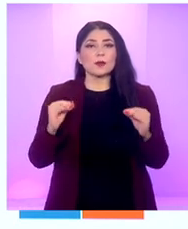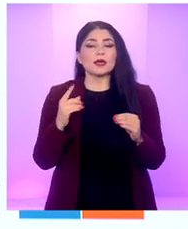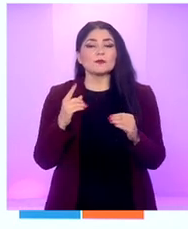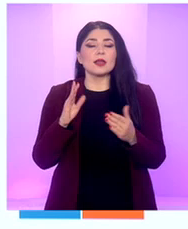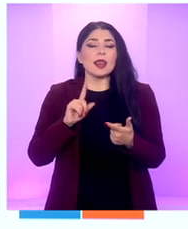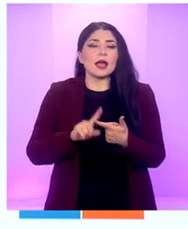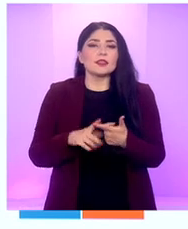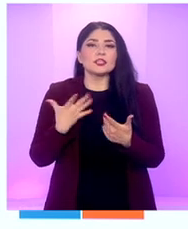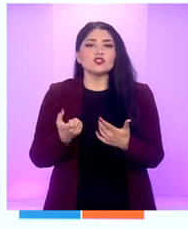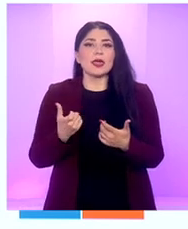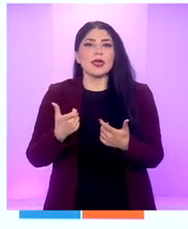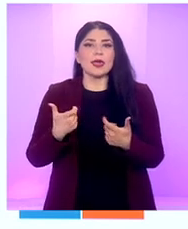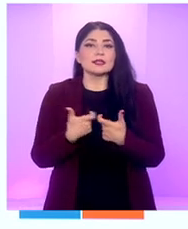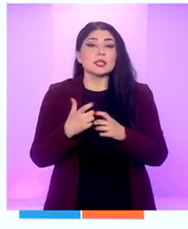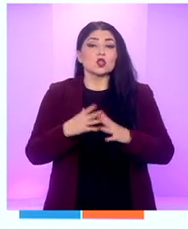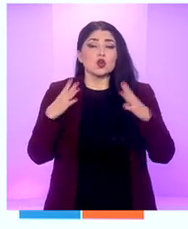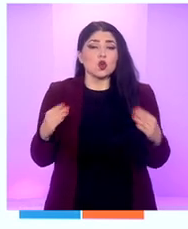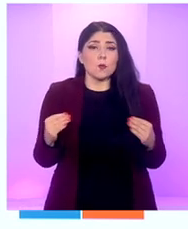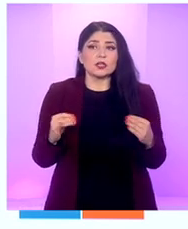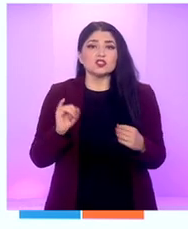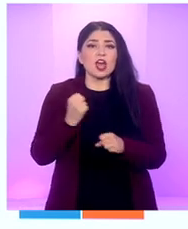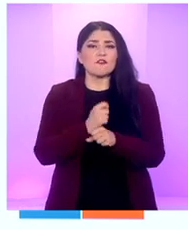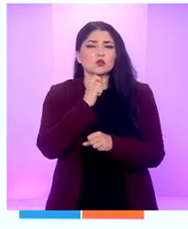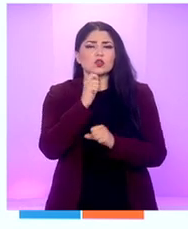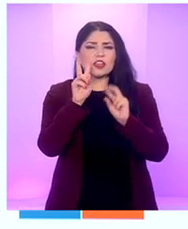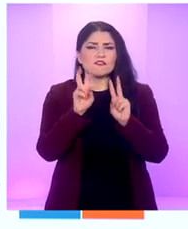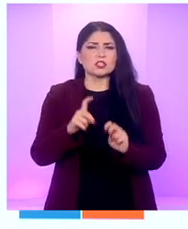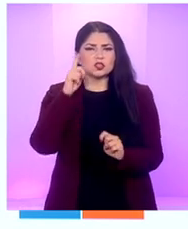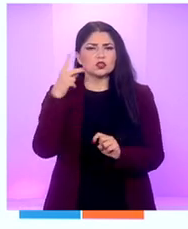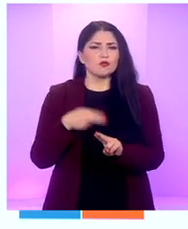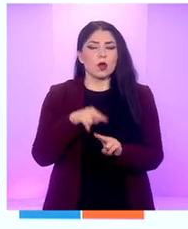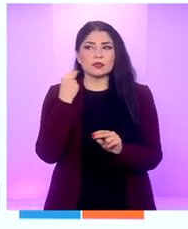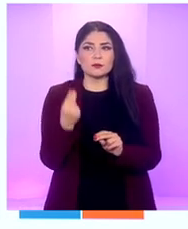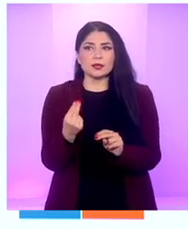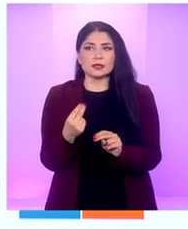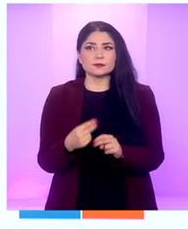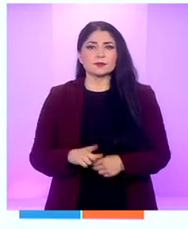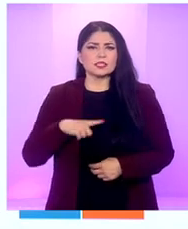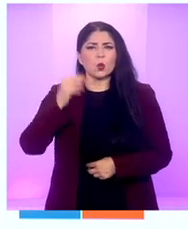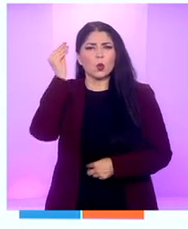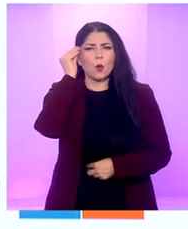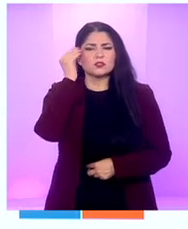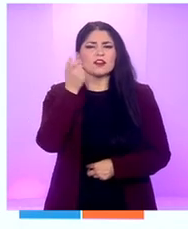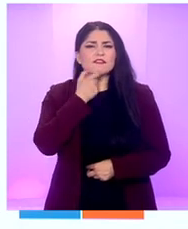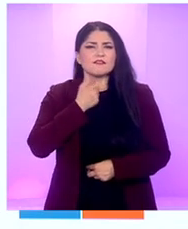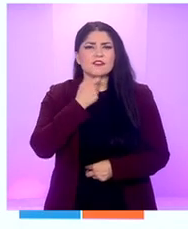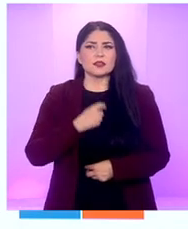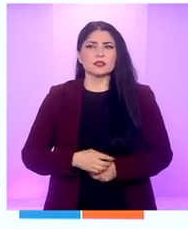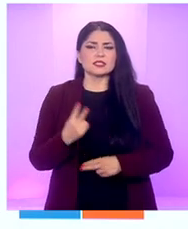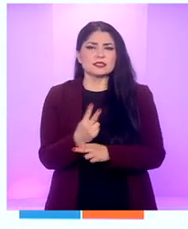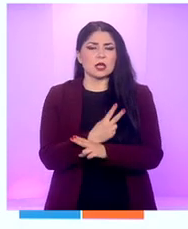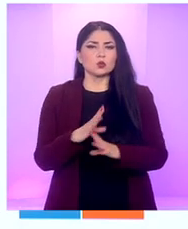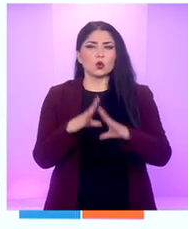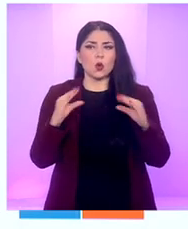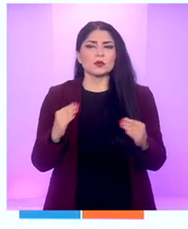propriu După cum știți și cei care ati facut jurnalist de investigație stii foarte bine este o practică invechita din statul